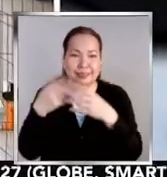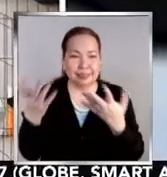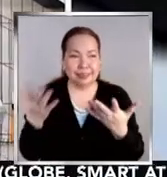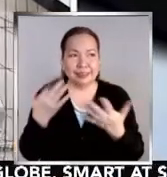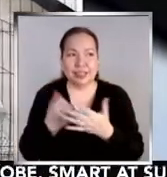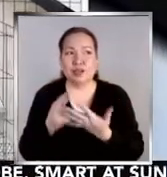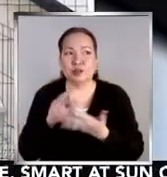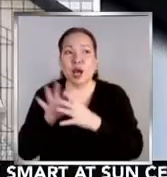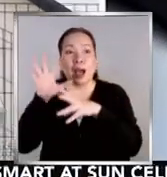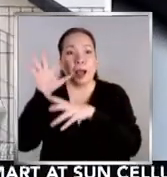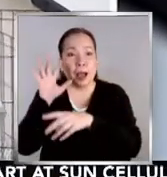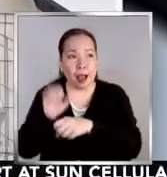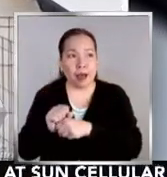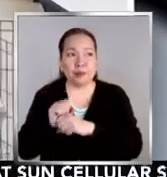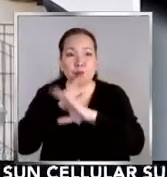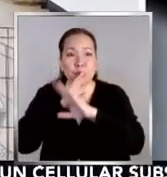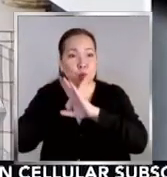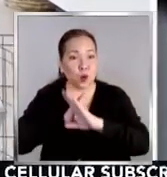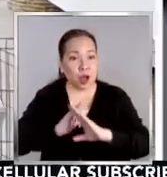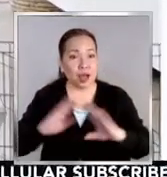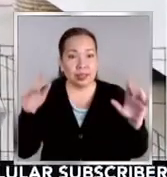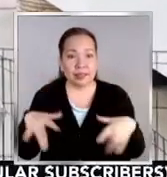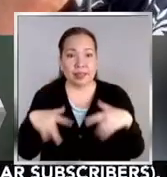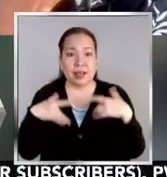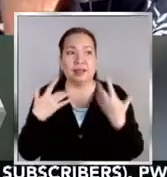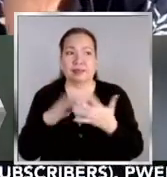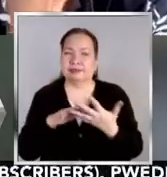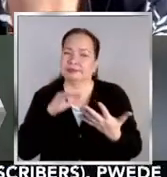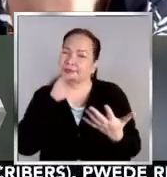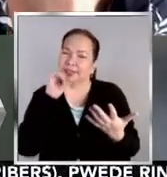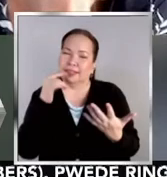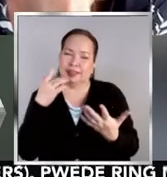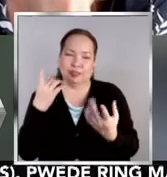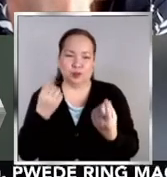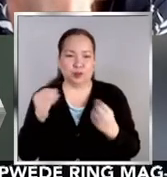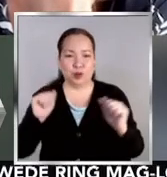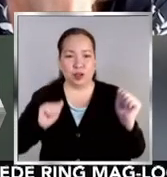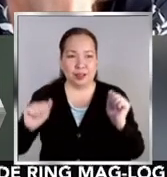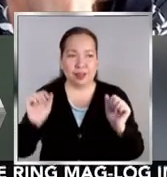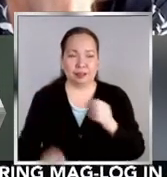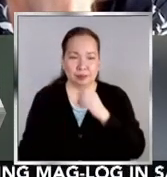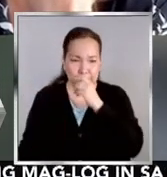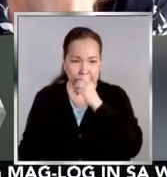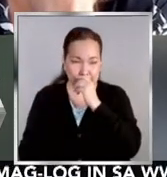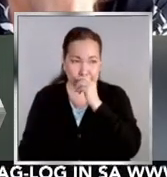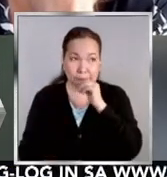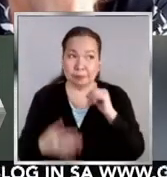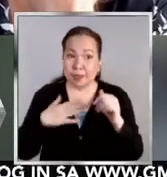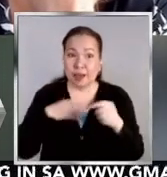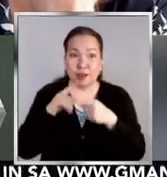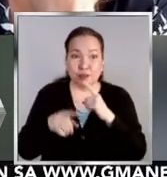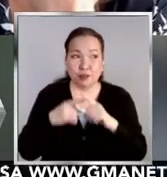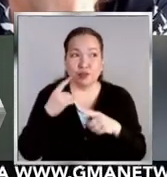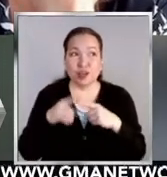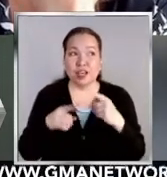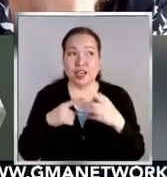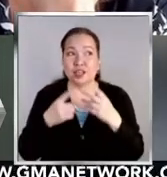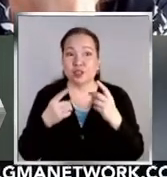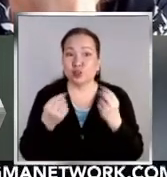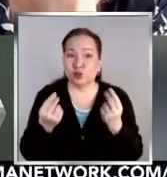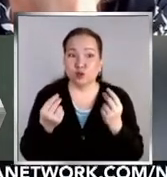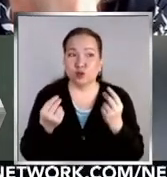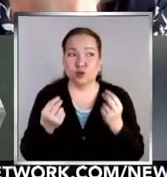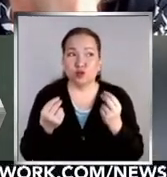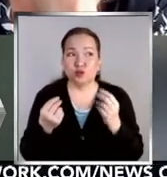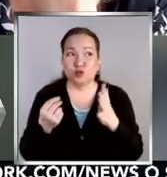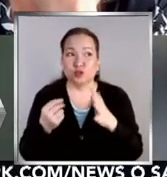sa tahimik na buhay malayo sa showbiz. Yung mga kaibigan ko, hours and hours of like, nagpapakita sa